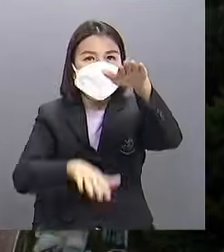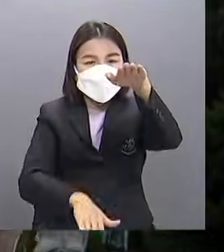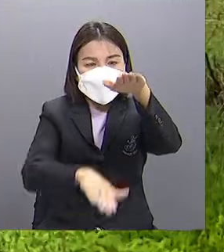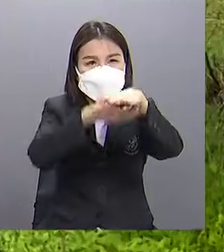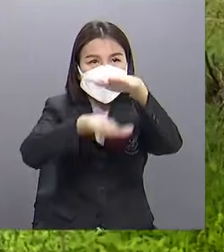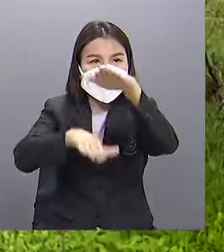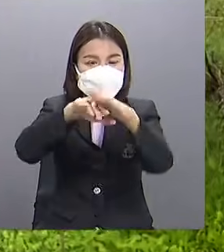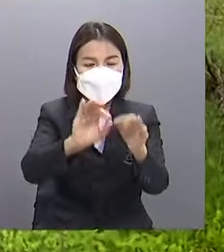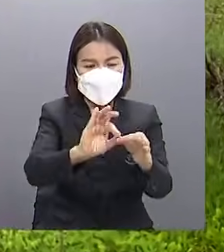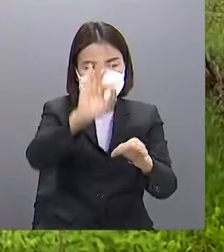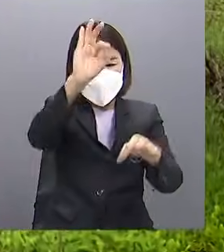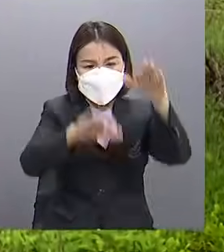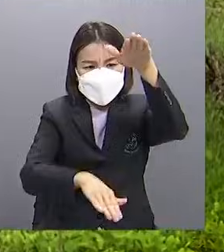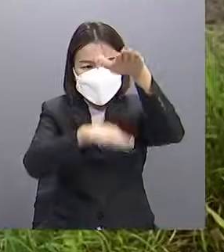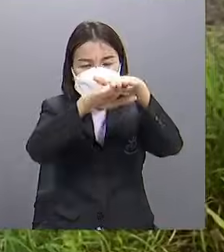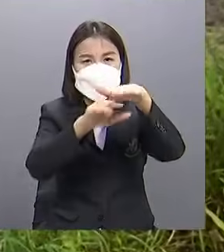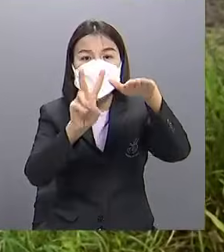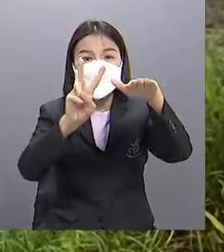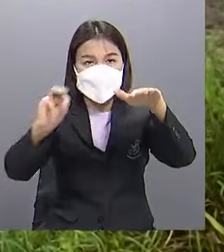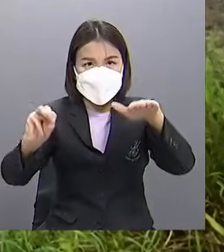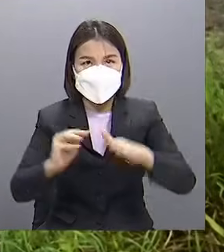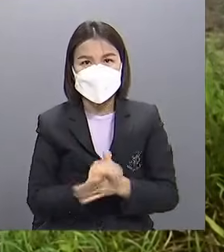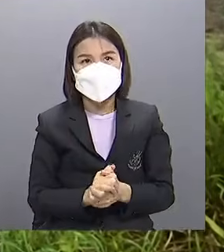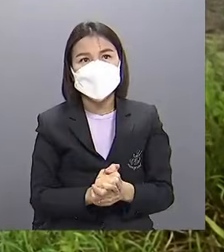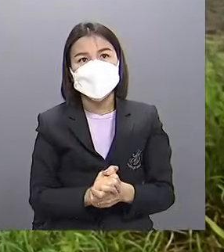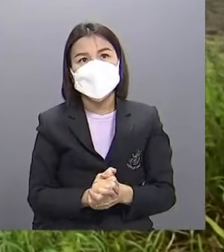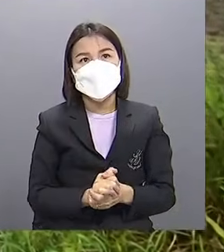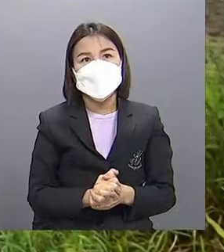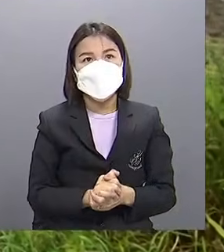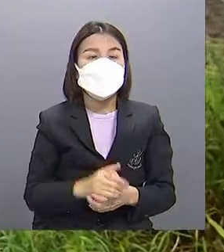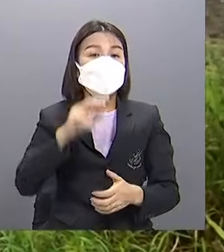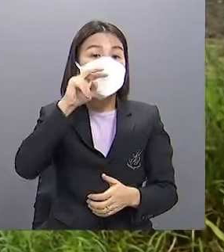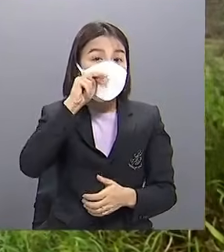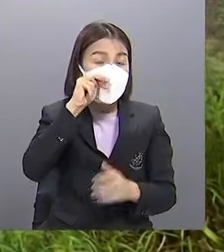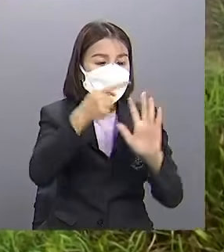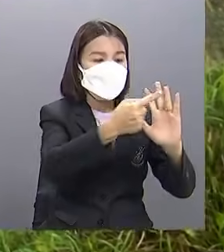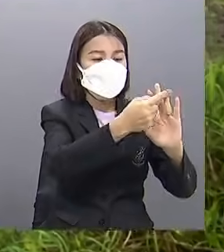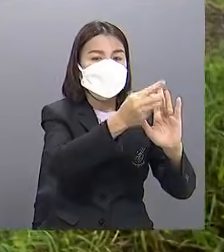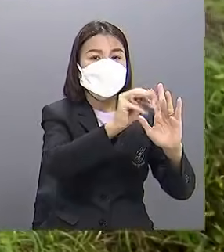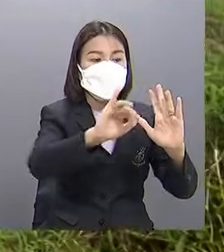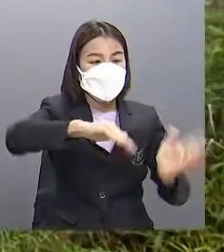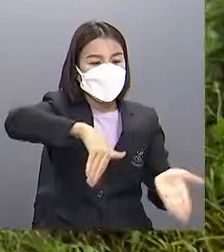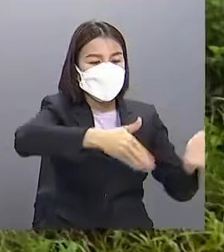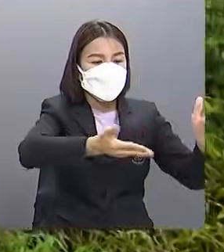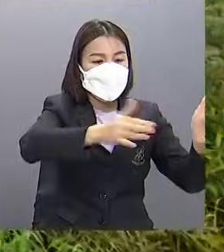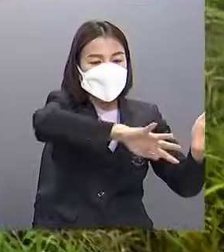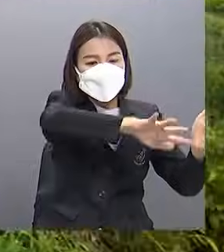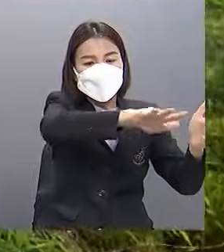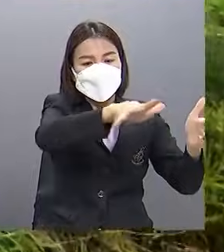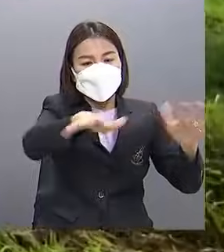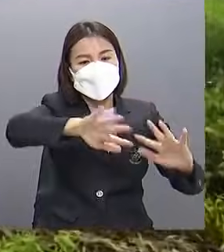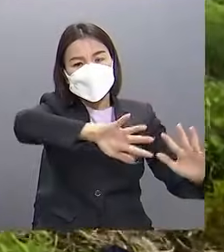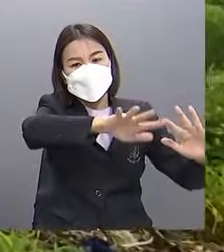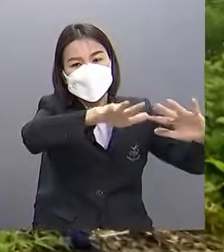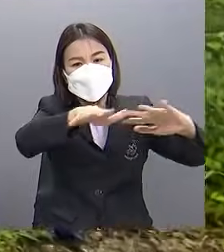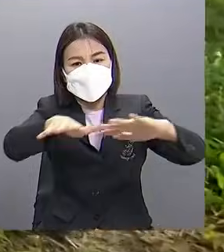พี่ถ้าคนขังเลยนะมันล้นจากแม่น้ำเมยเข้ามาน้ำเมยแล้วก็บวกกับคลองหน้าตาวมันก็เล